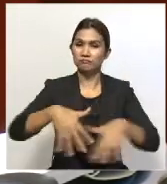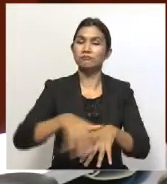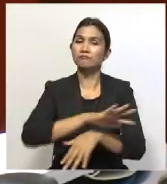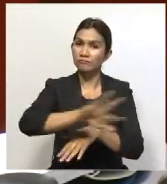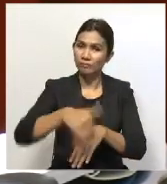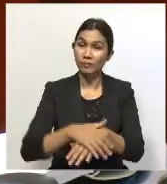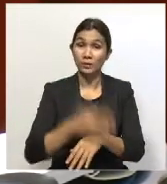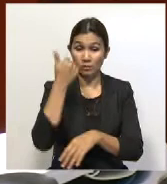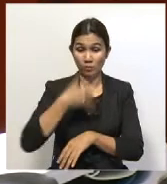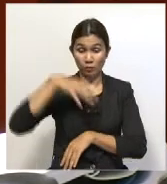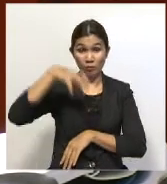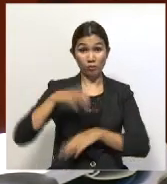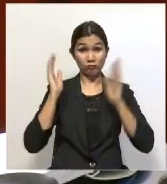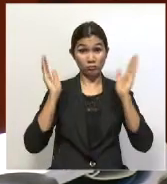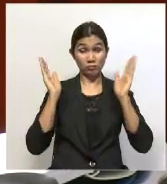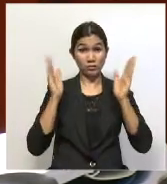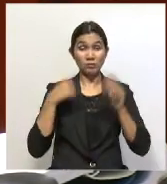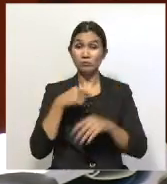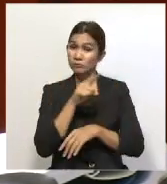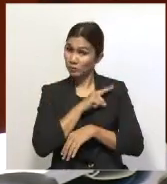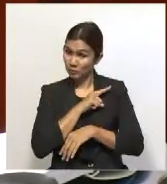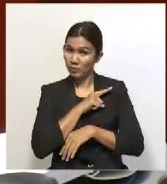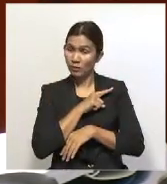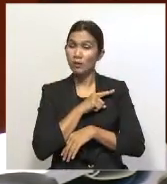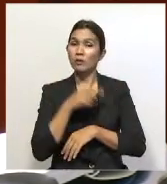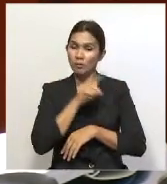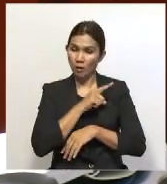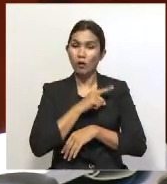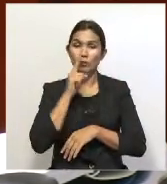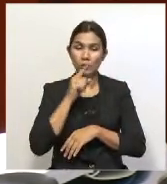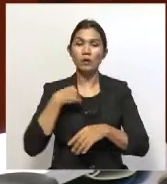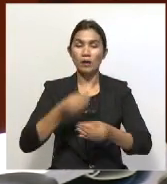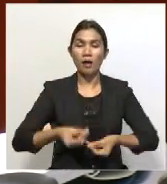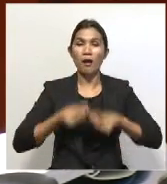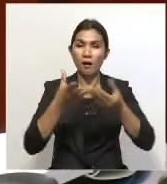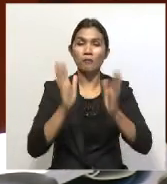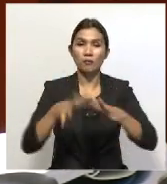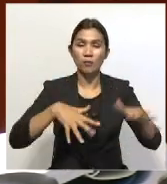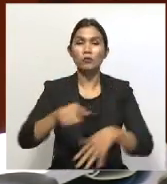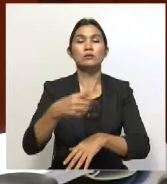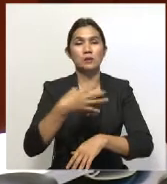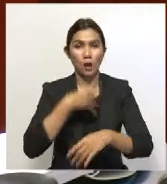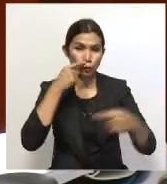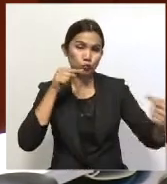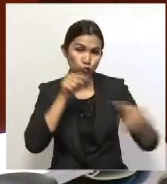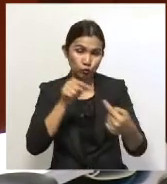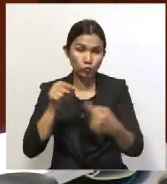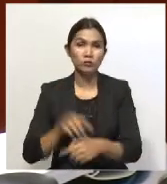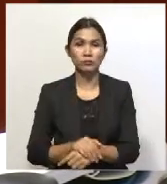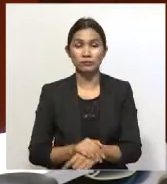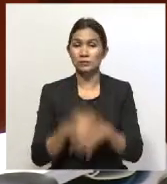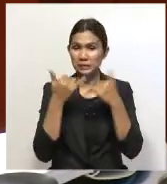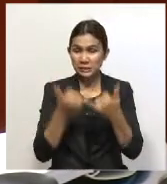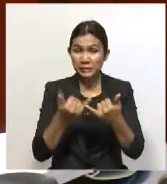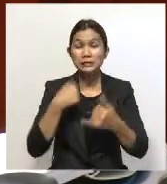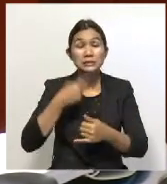เพราะกรมประชาสัมพันธ์สื่อในความรับผิดชอบคือหน่วยงานที่ต้องตอบสนองต่อความต้องการของประชาชนวันนี้เราจึ